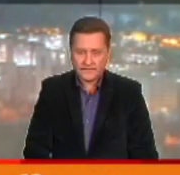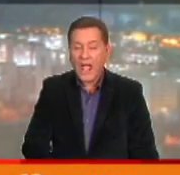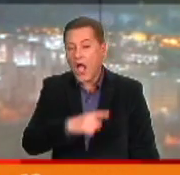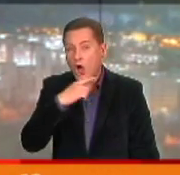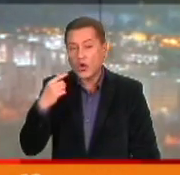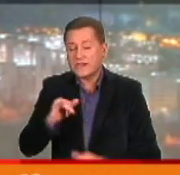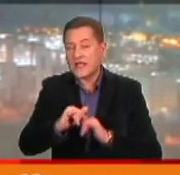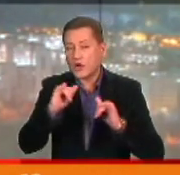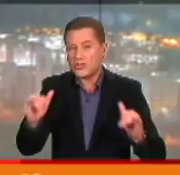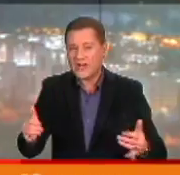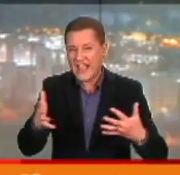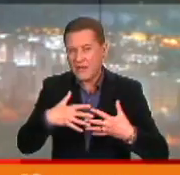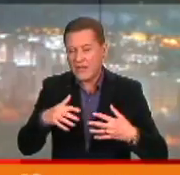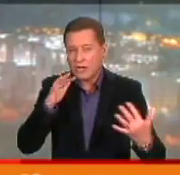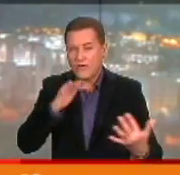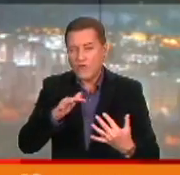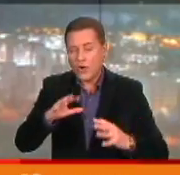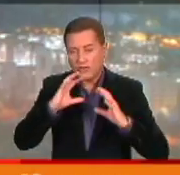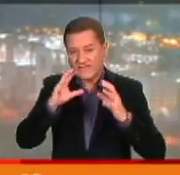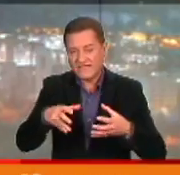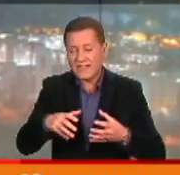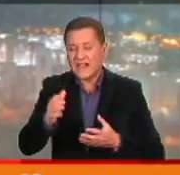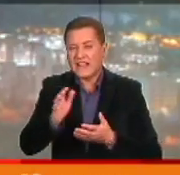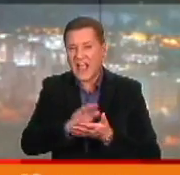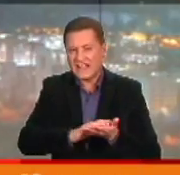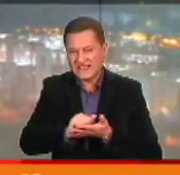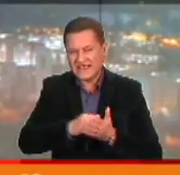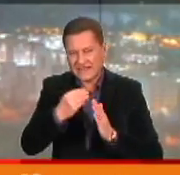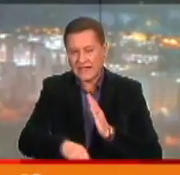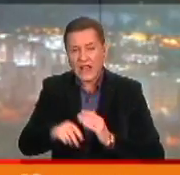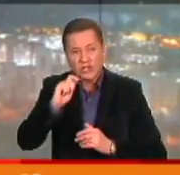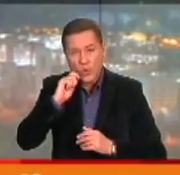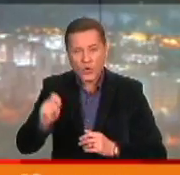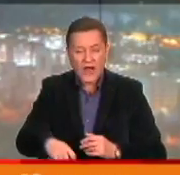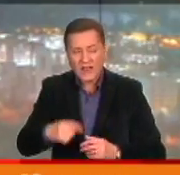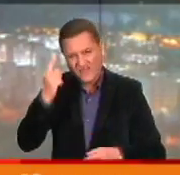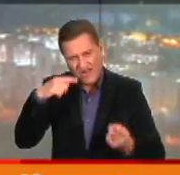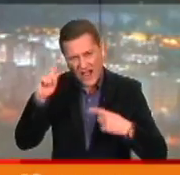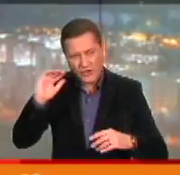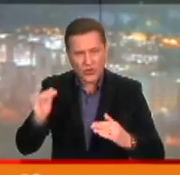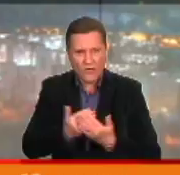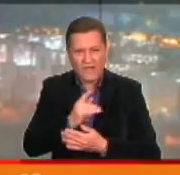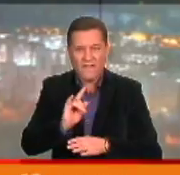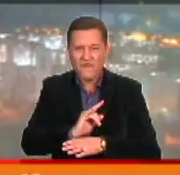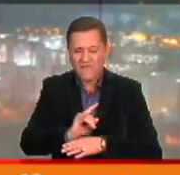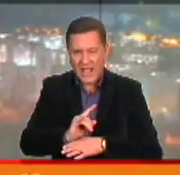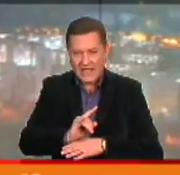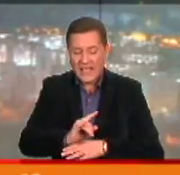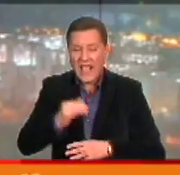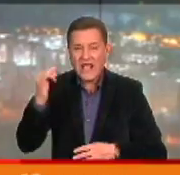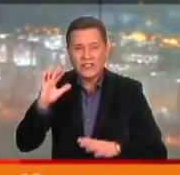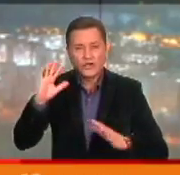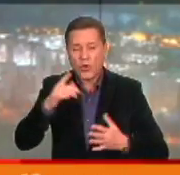Росія розширює гібридний фронт у світі, а для дискредитації України не втомлюється вигадувати нові фейки. Історія з